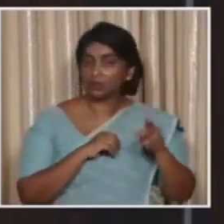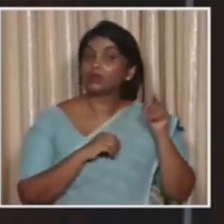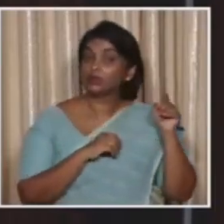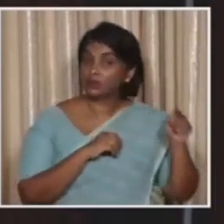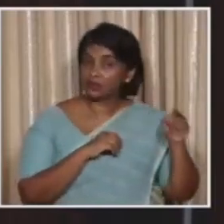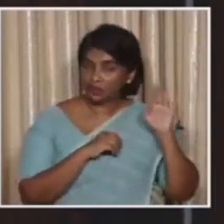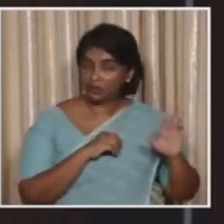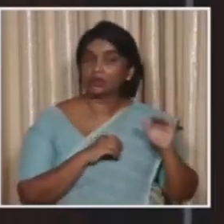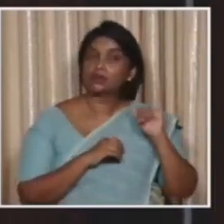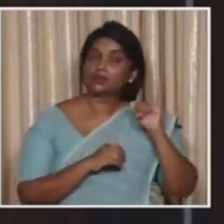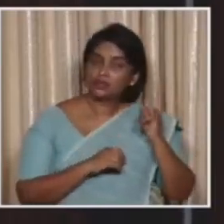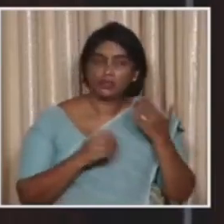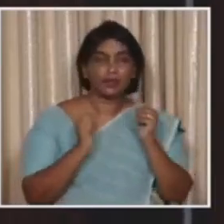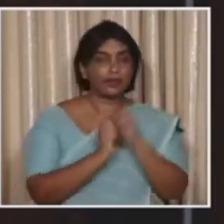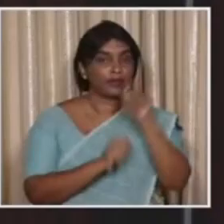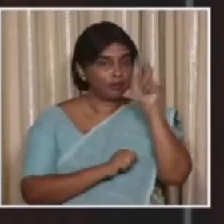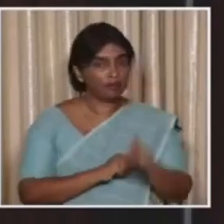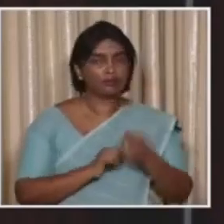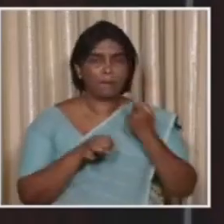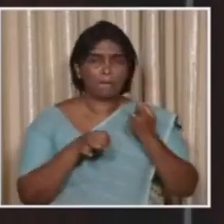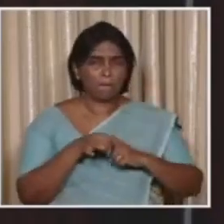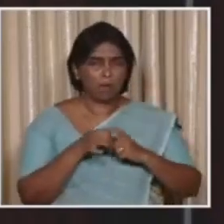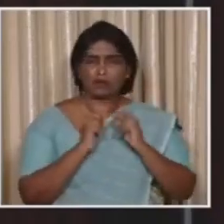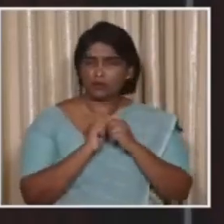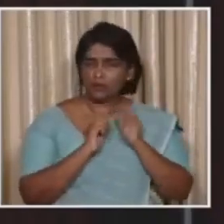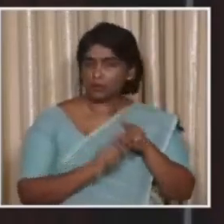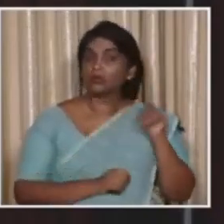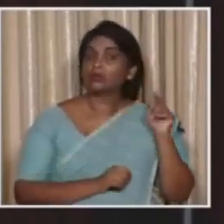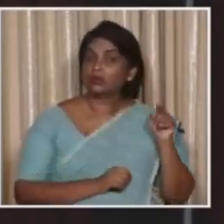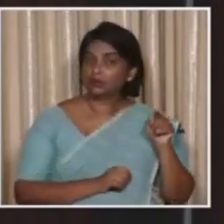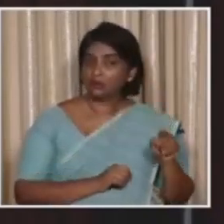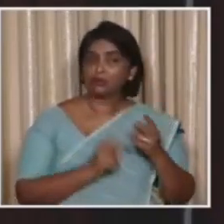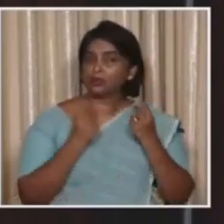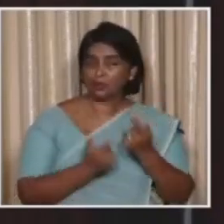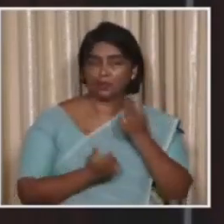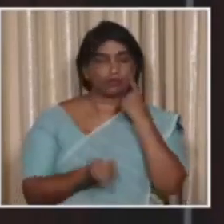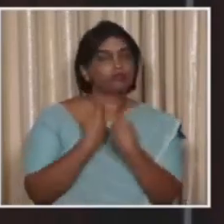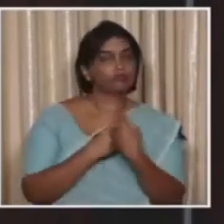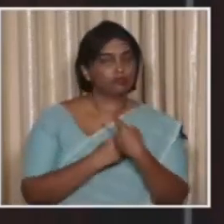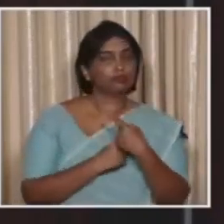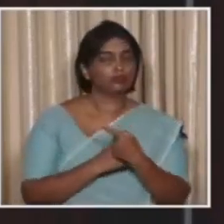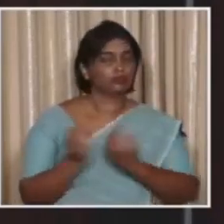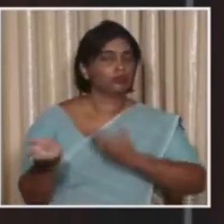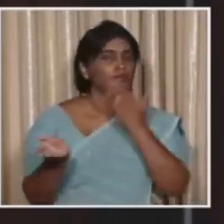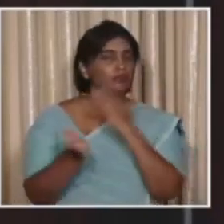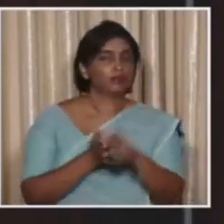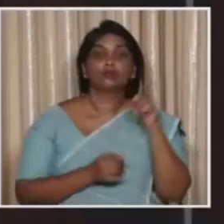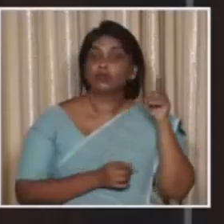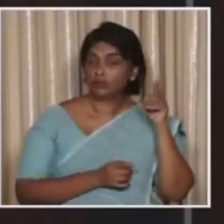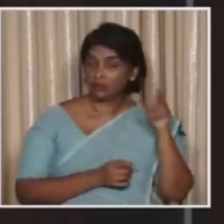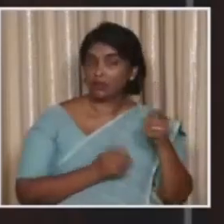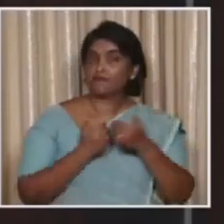ඒ අයගේ යම් කිසි ශ්‍රමිකයෙක්ට යම් කිසි ප්‍රශ්නයක් සිදු වුණොත් ඒ යන වහා හොයලා බලලා ඒ ගැන කටයුතු කරන්න